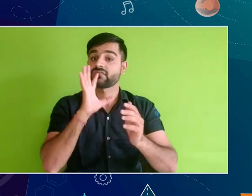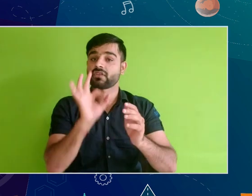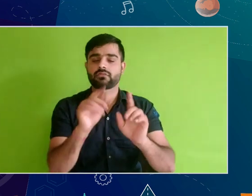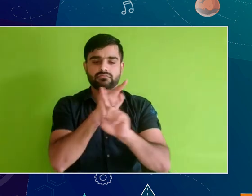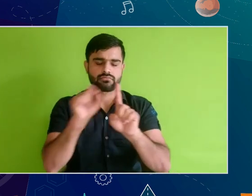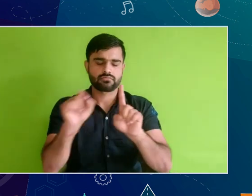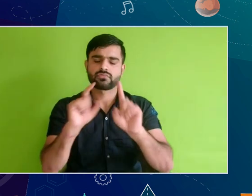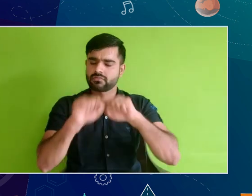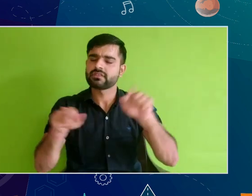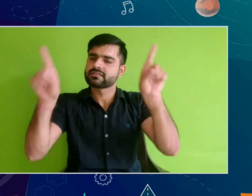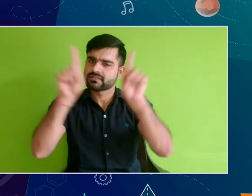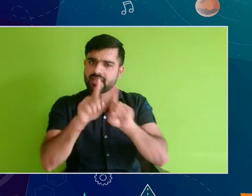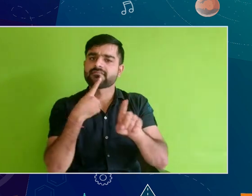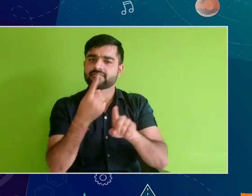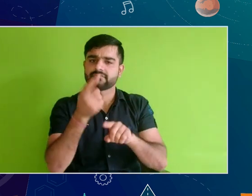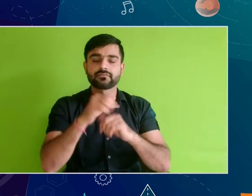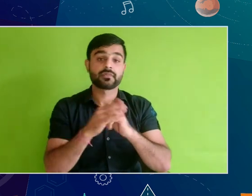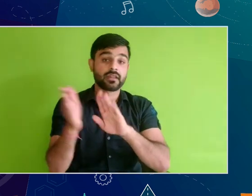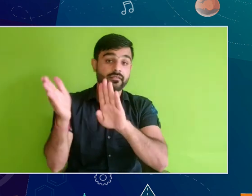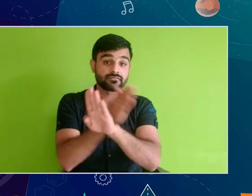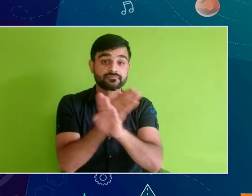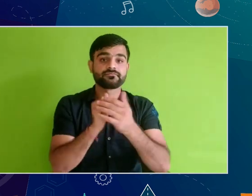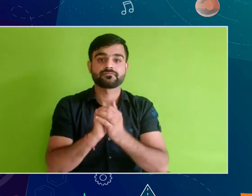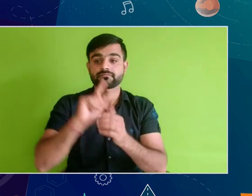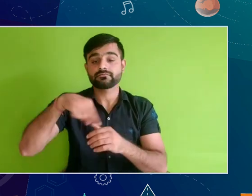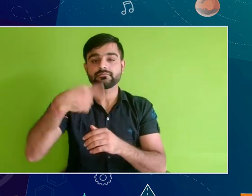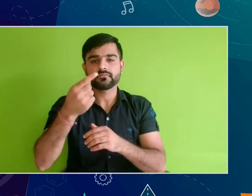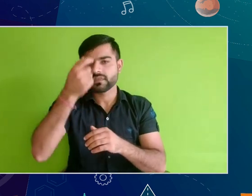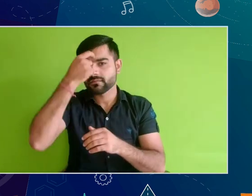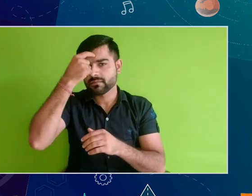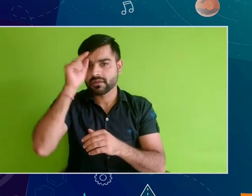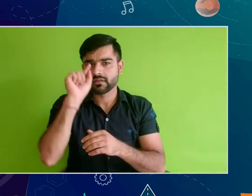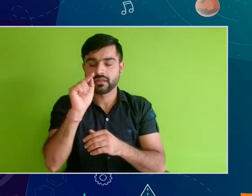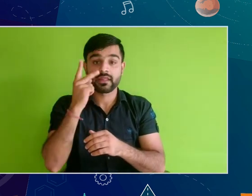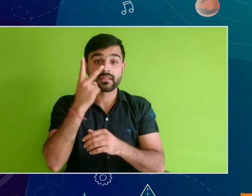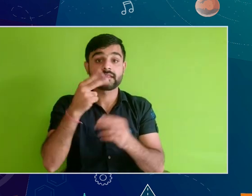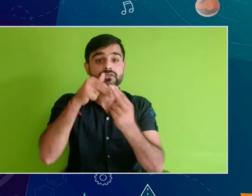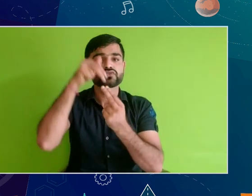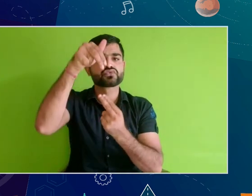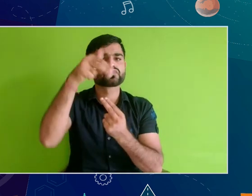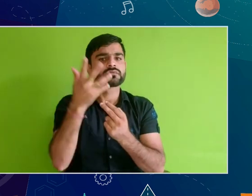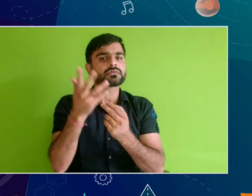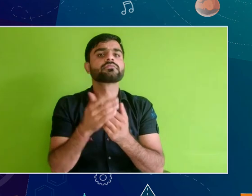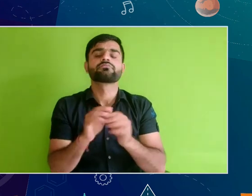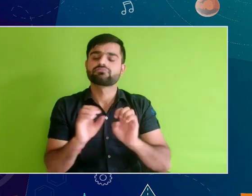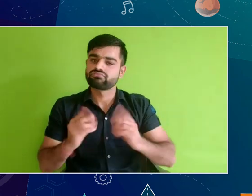थिंग। इससे पहले कि मैं नेक्स्ट एक इशू पर जाऊं, एक बार देख लेते कि स्टोरी क्या बोलती है, सो वी कैन स्टार्ट नरेटिंग स्टोरी प्लीज।